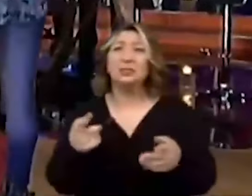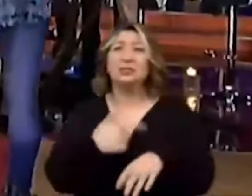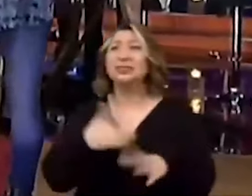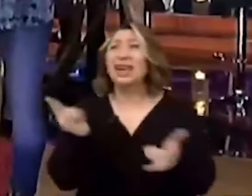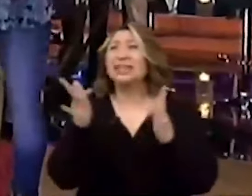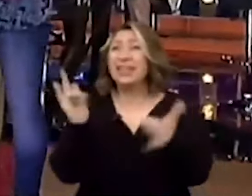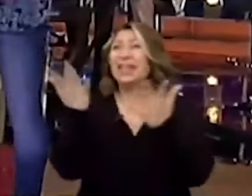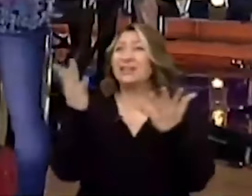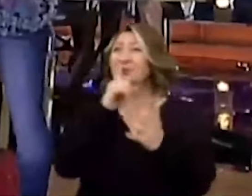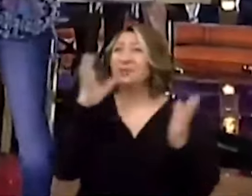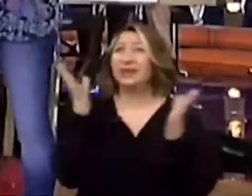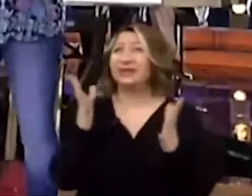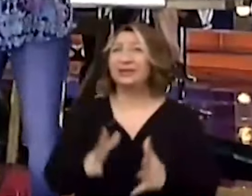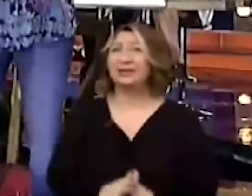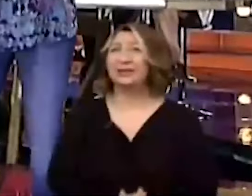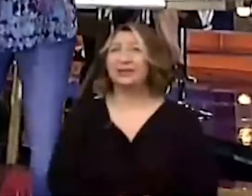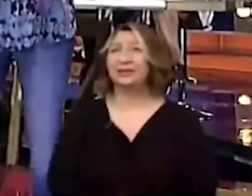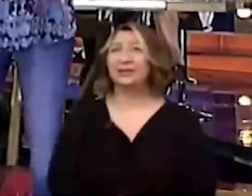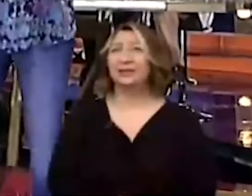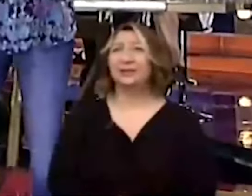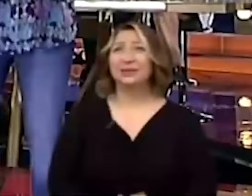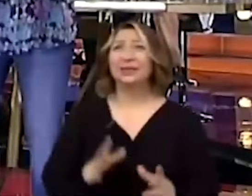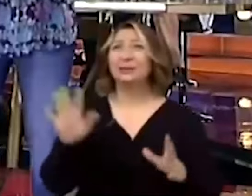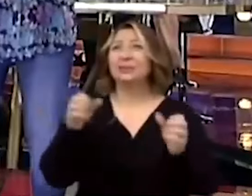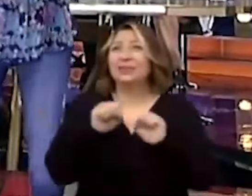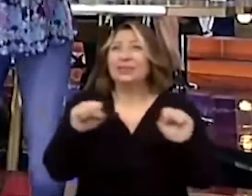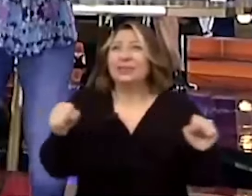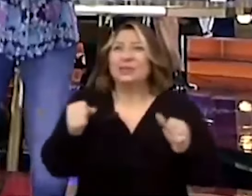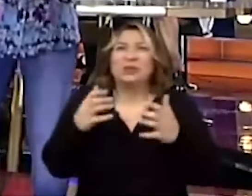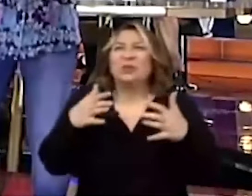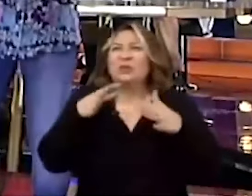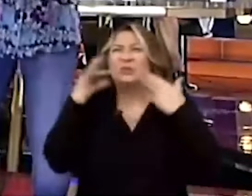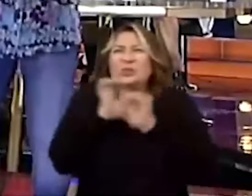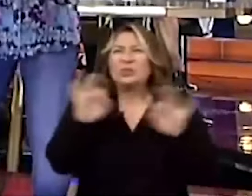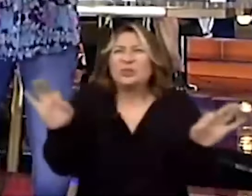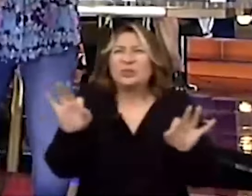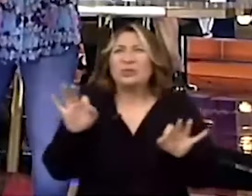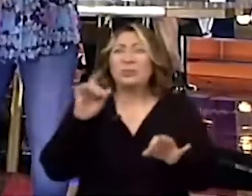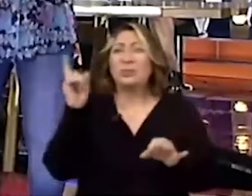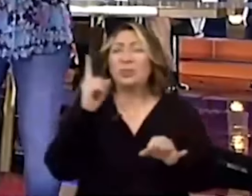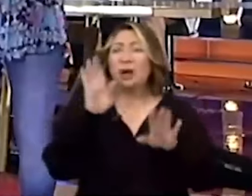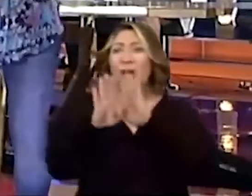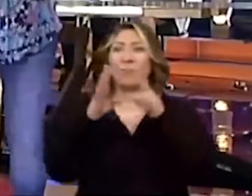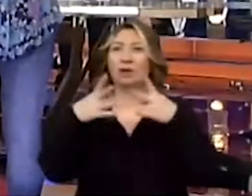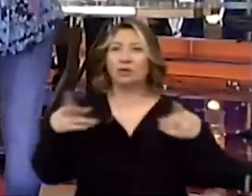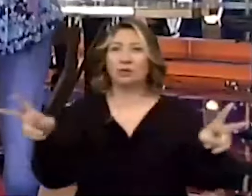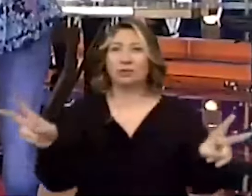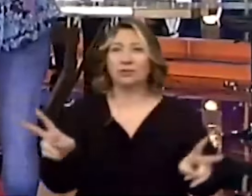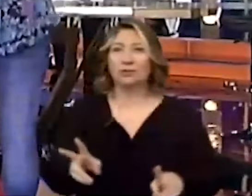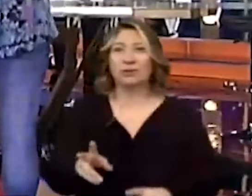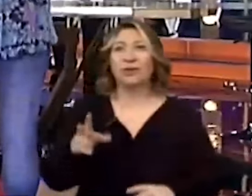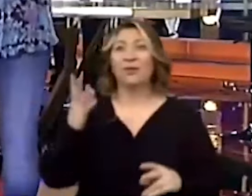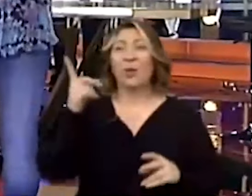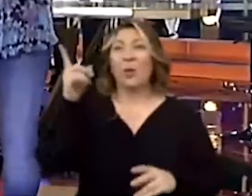ya? Sana ne, sana ne, Allah Allah ya. Gergin, huzursuz bir gündür. Her Allah'ın günü sen de birden uğraşmak. Kapı açılır